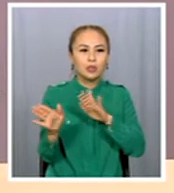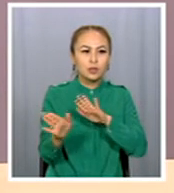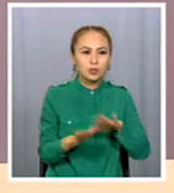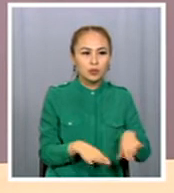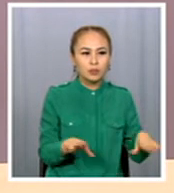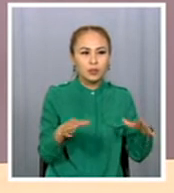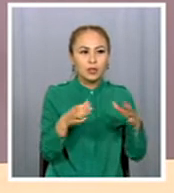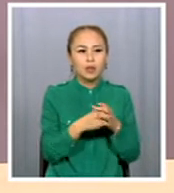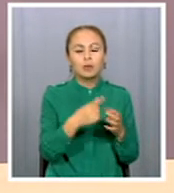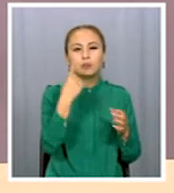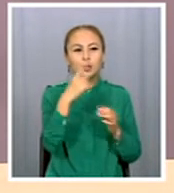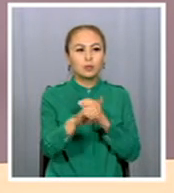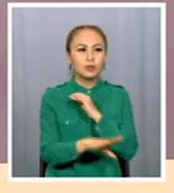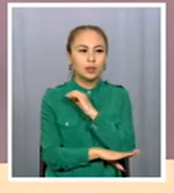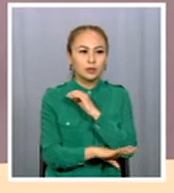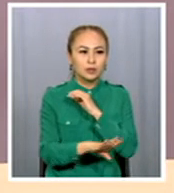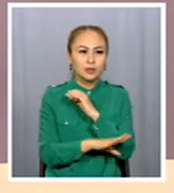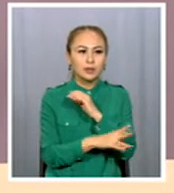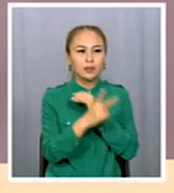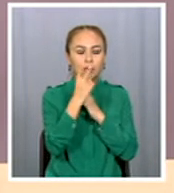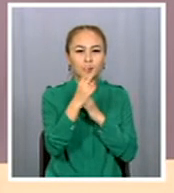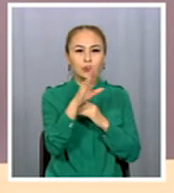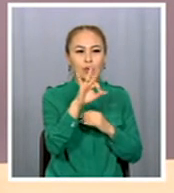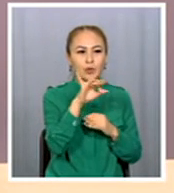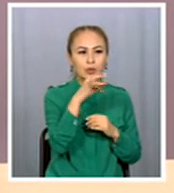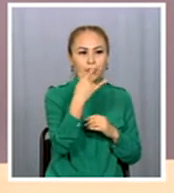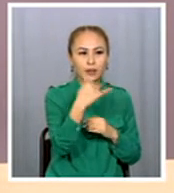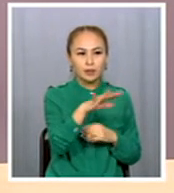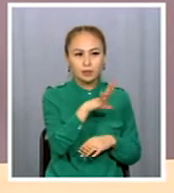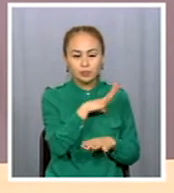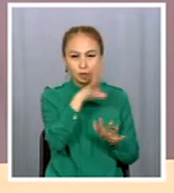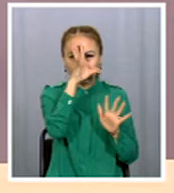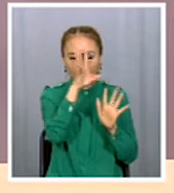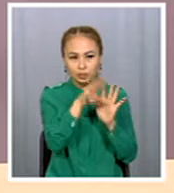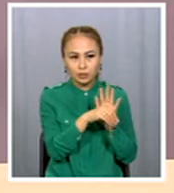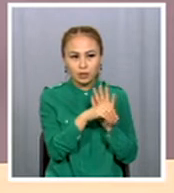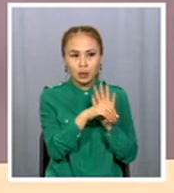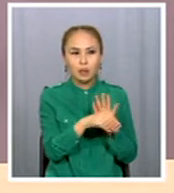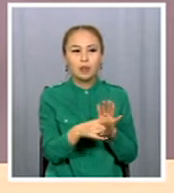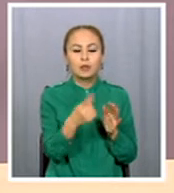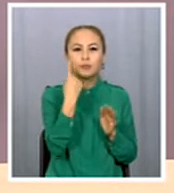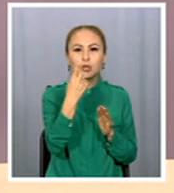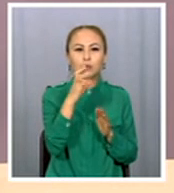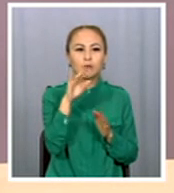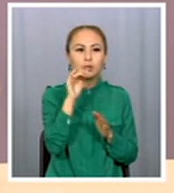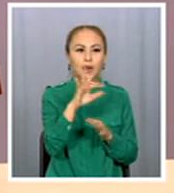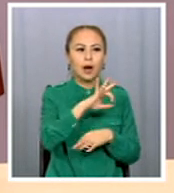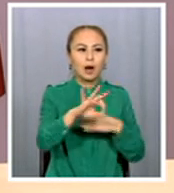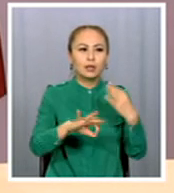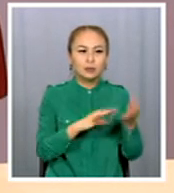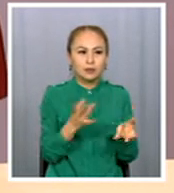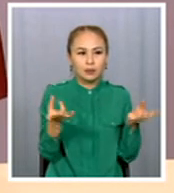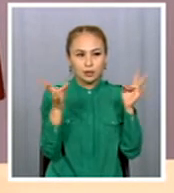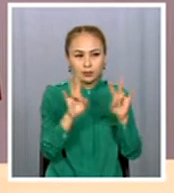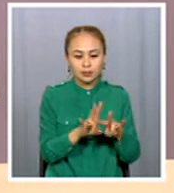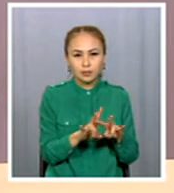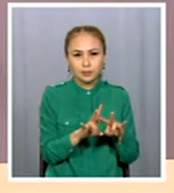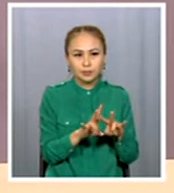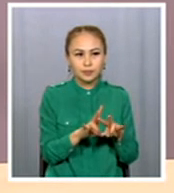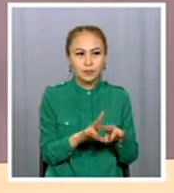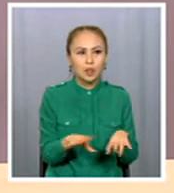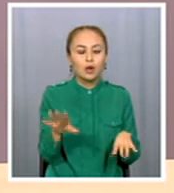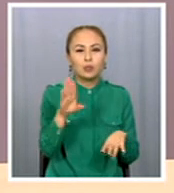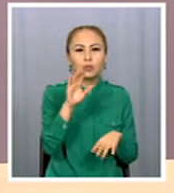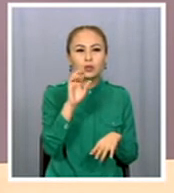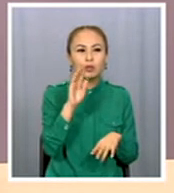Сонан соң, бір бұтаққа екі торғайдан қонып еді, бір бұтақ артық қалды.